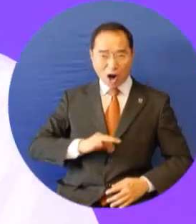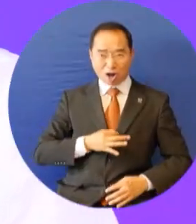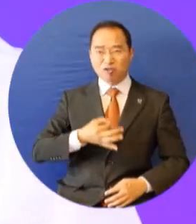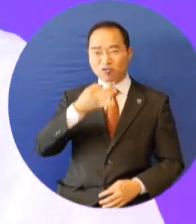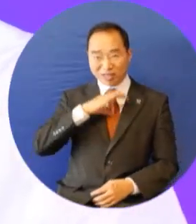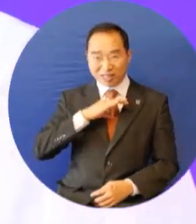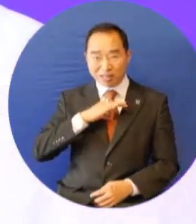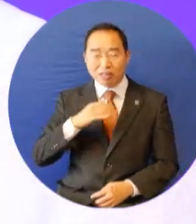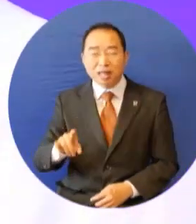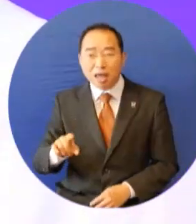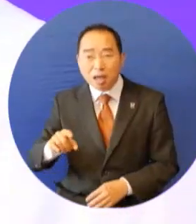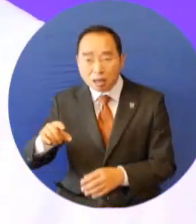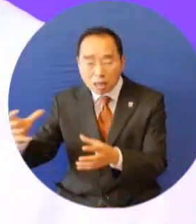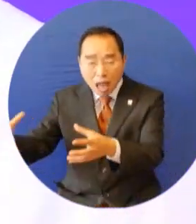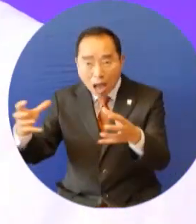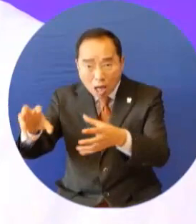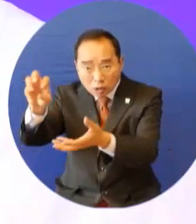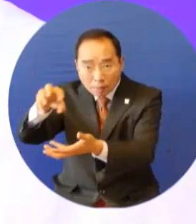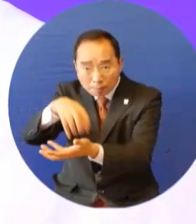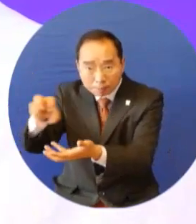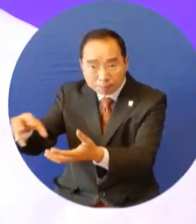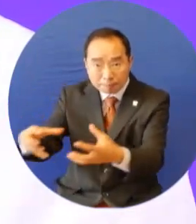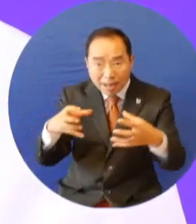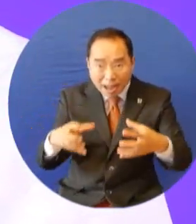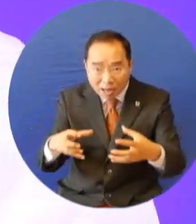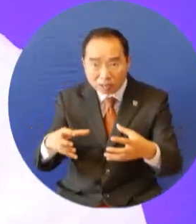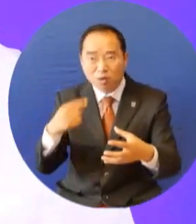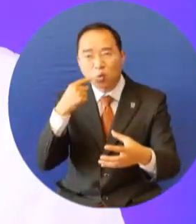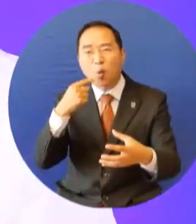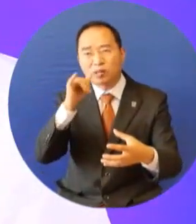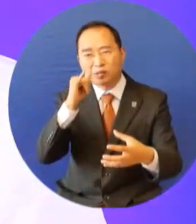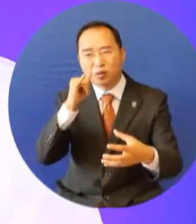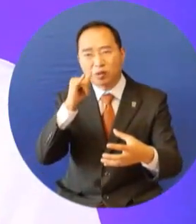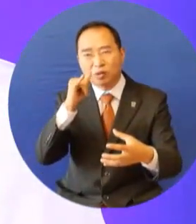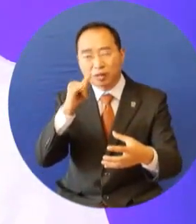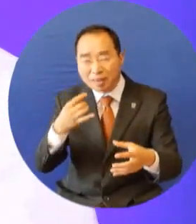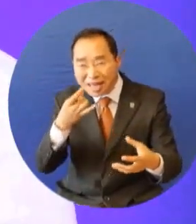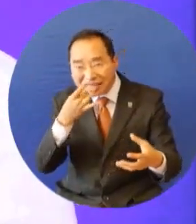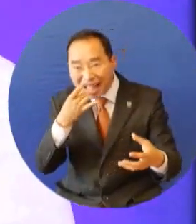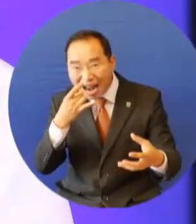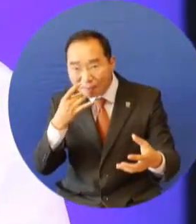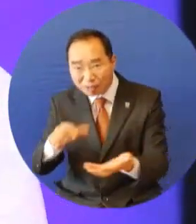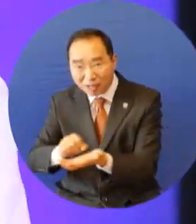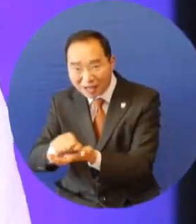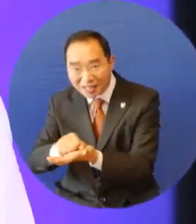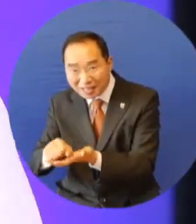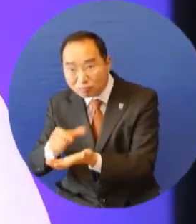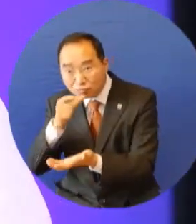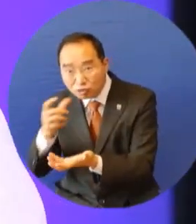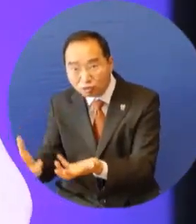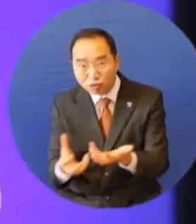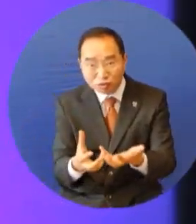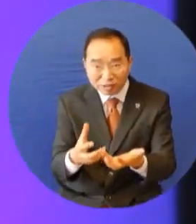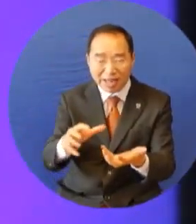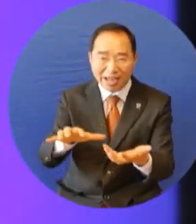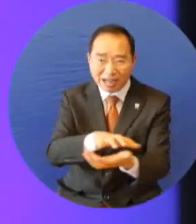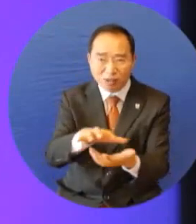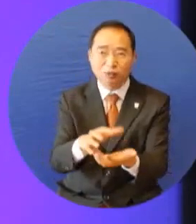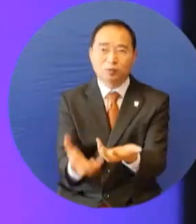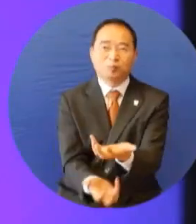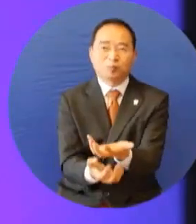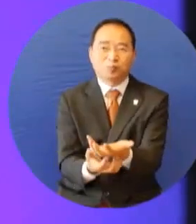저게 독이 있단 말이에요. 독이 있어서 쌀 때 물에 삶아가지고 껍질 까서 삶아서 이제 그 다음에